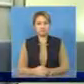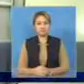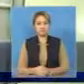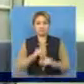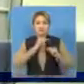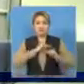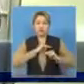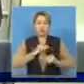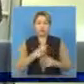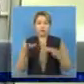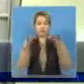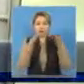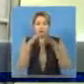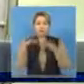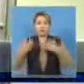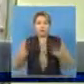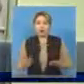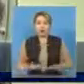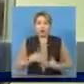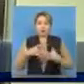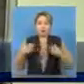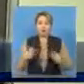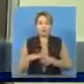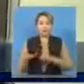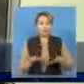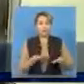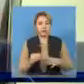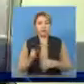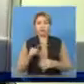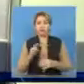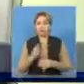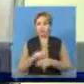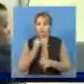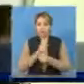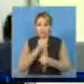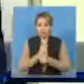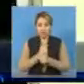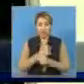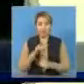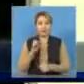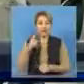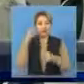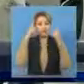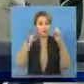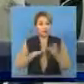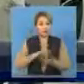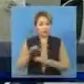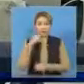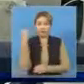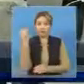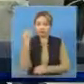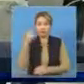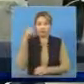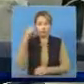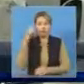Қызметі бұлттардың арасында, өмірі жер көкті шарлаумен өтетін әуе борт серіктерінің жұмысын көпшілік романтикаға толы қызығы көп деп